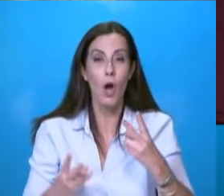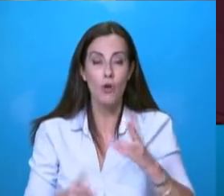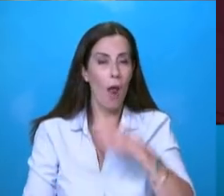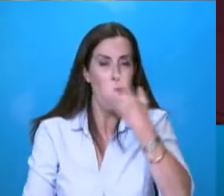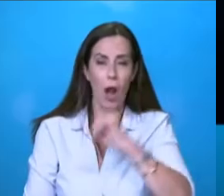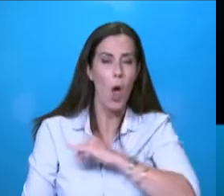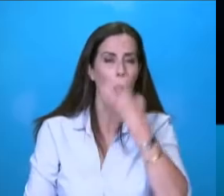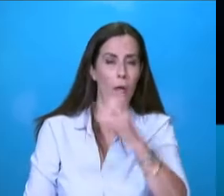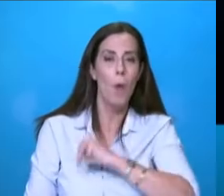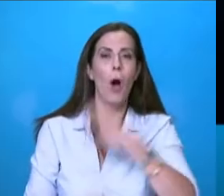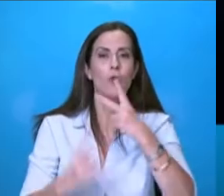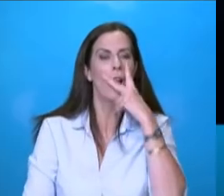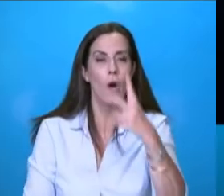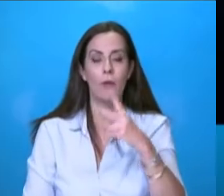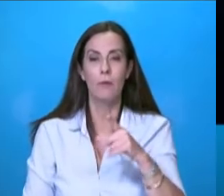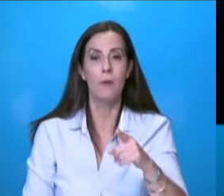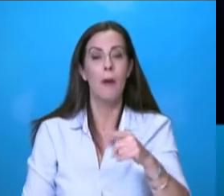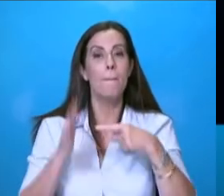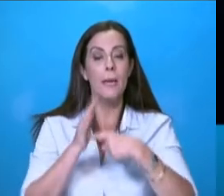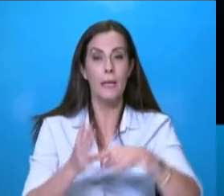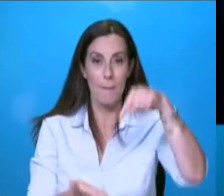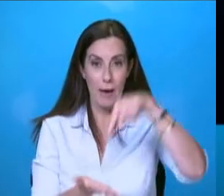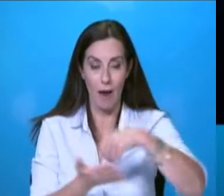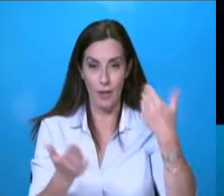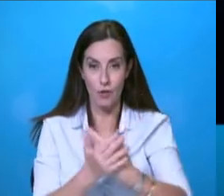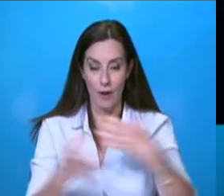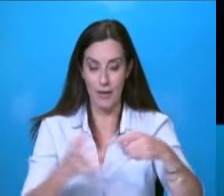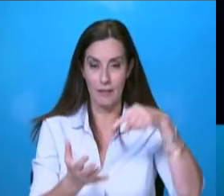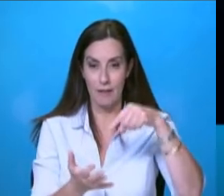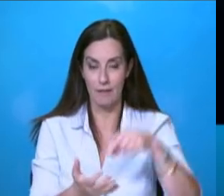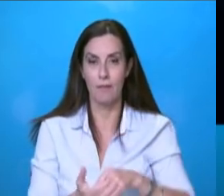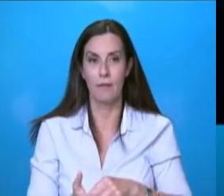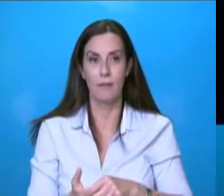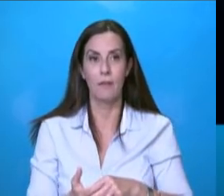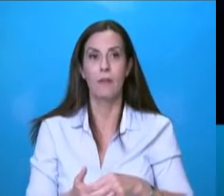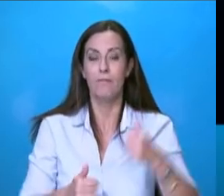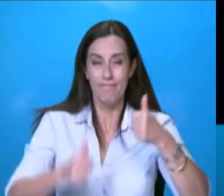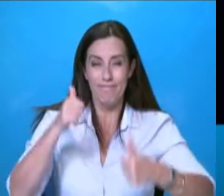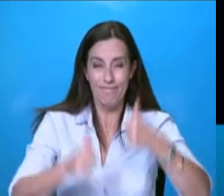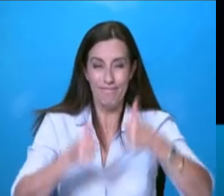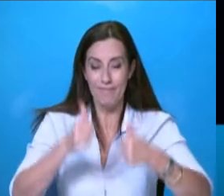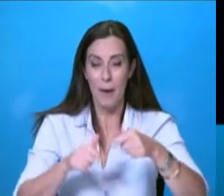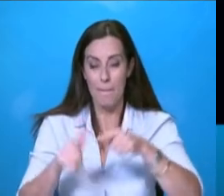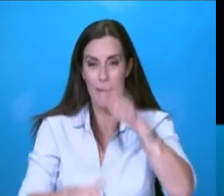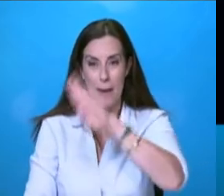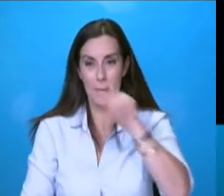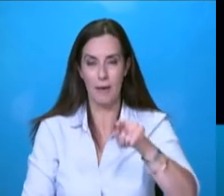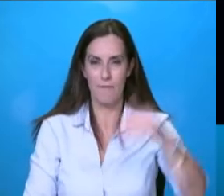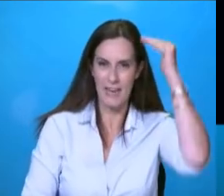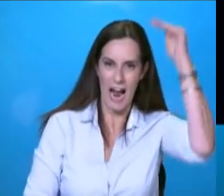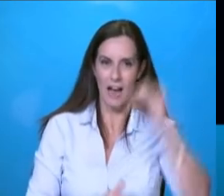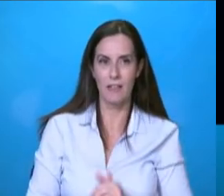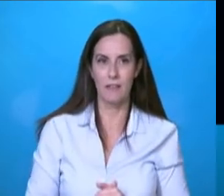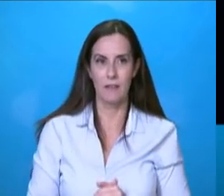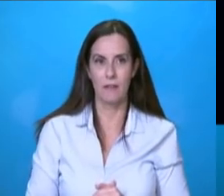בעצם השקופית. על פי מדגם כאן חדשות וחברת קנטר, קרב ראש בראש צמוד בנתניהו וגנץ. תמונות